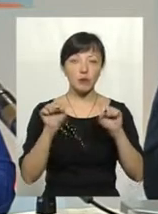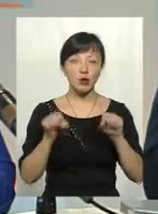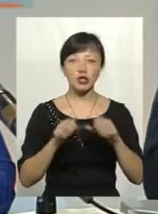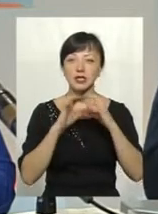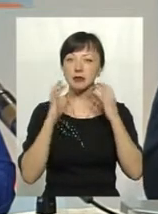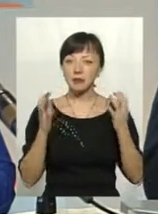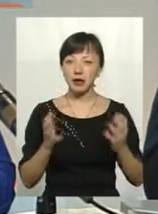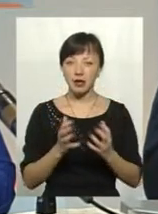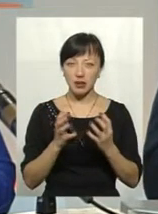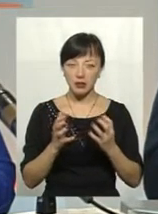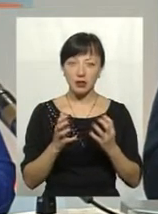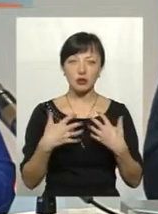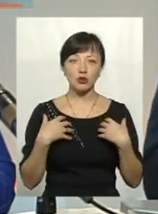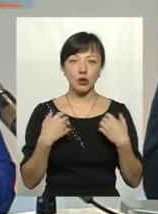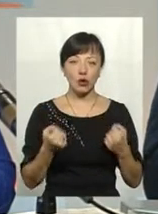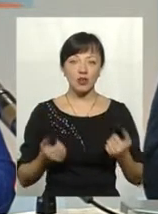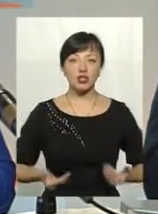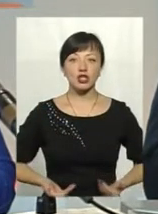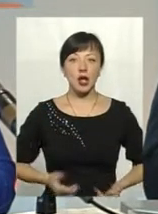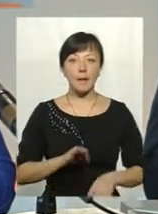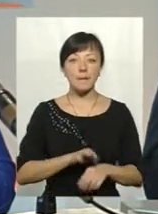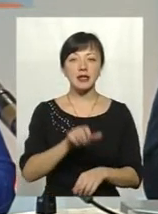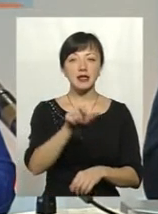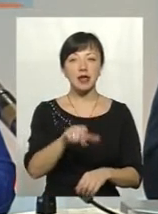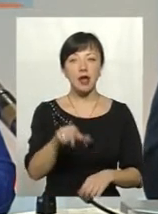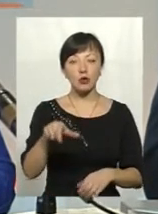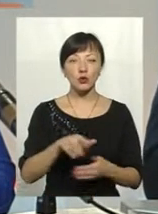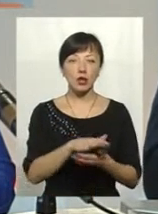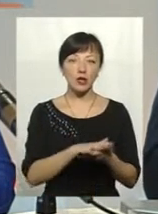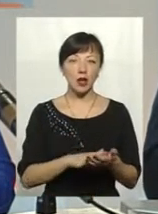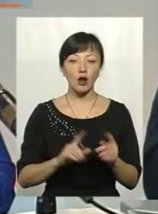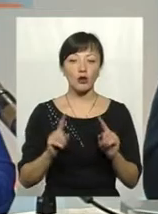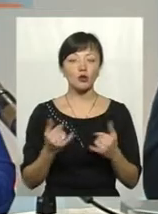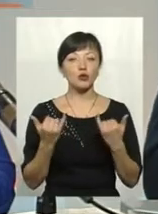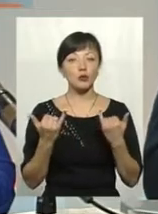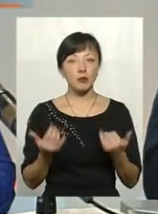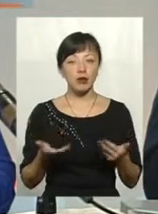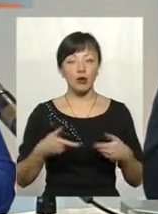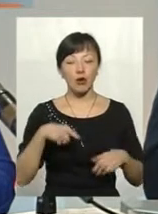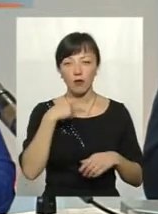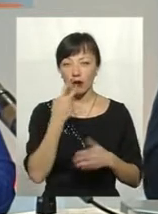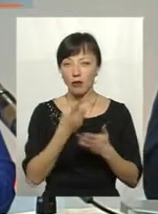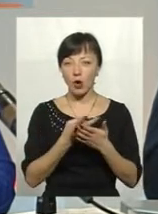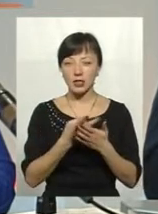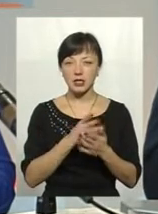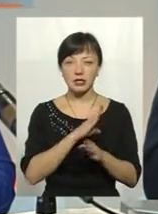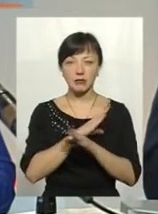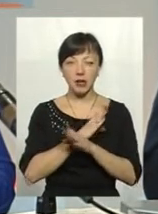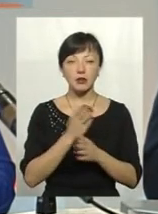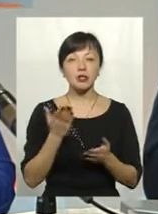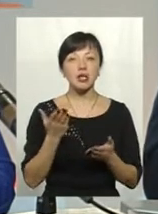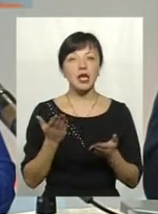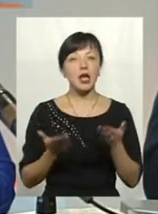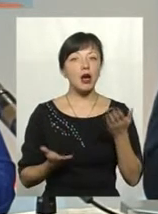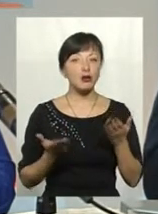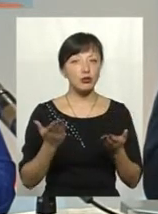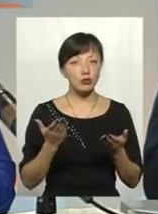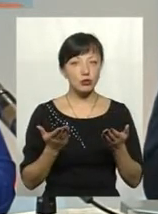зберегти здоров'я і життя пацієнту надалі, тому що ми тільки що говорили про показники смертності. Так що,